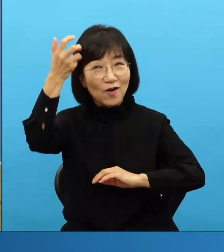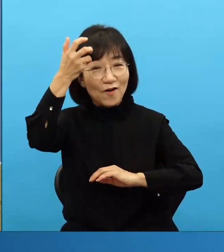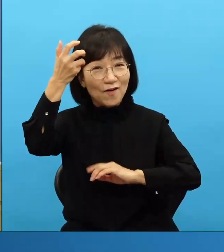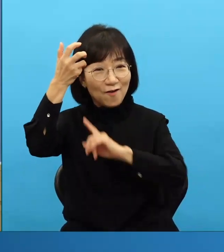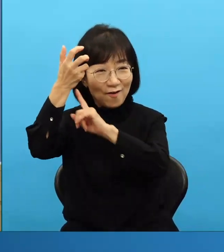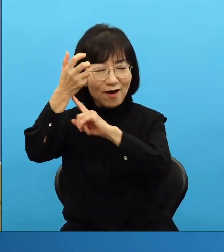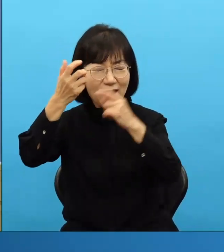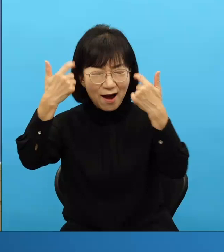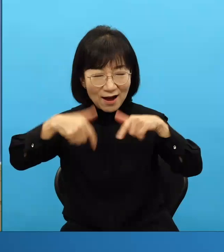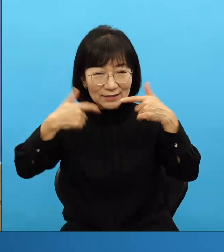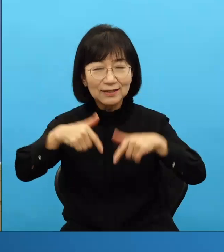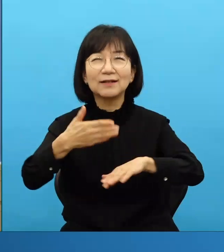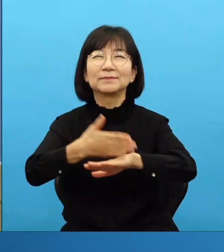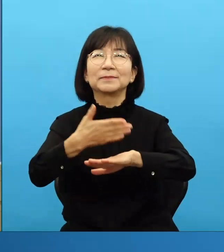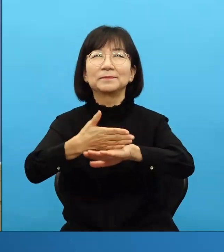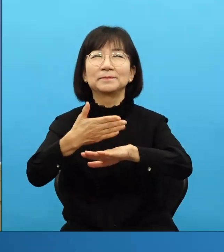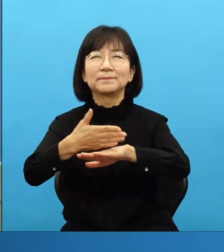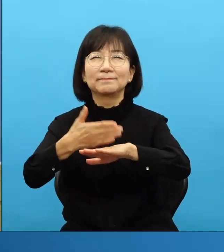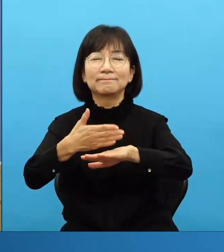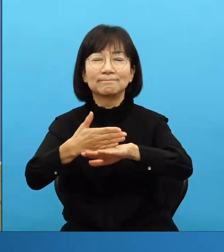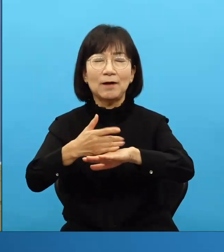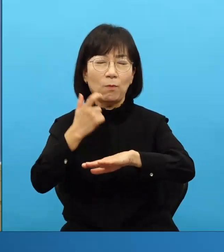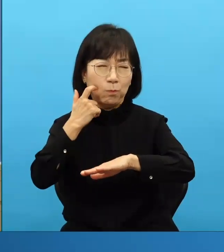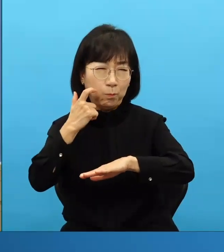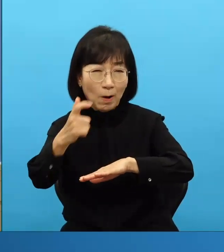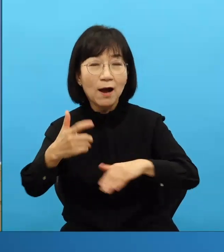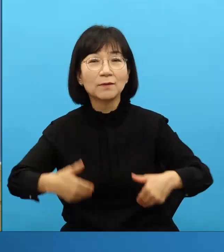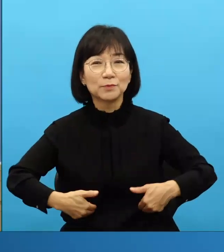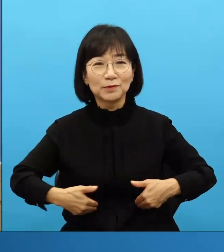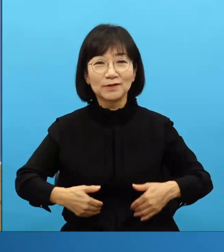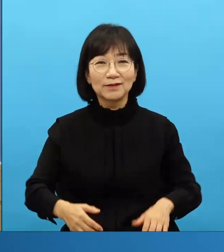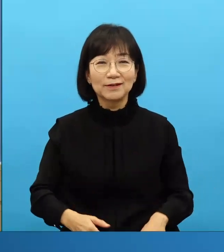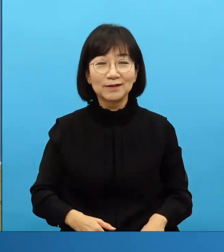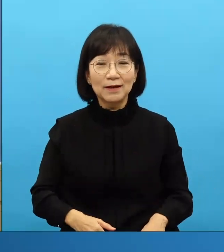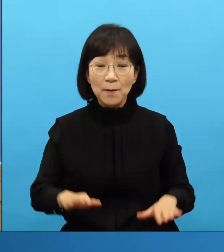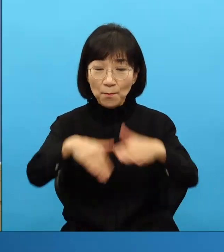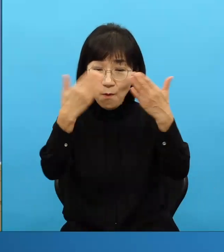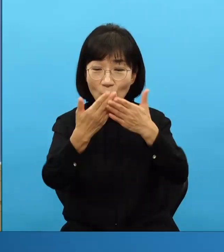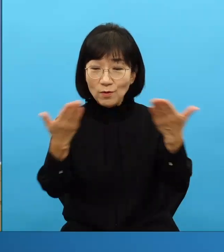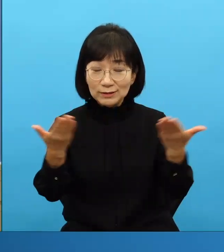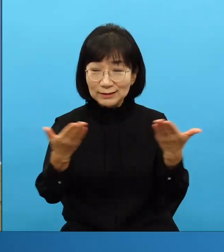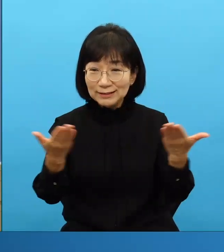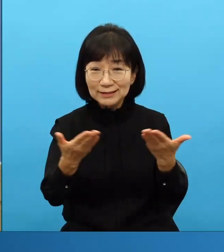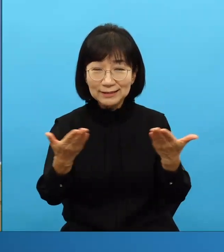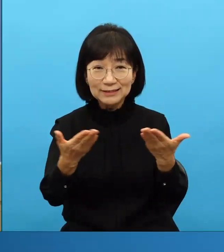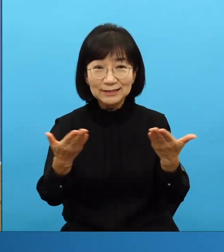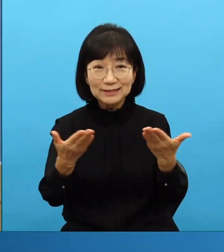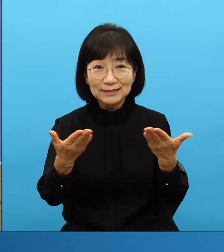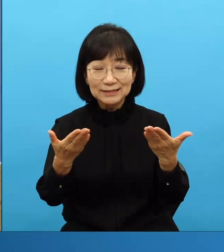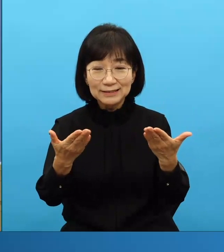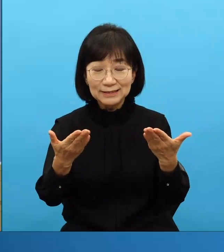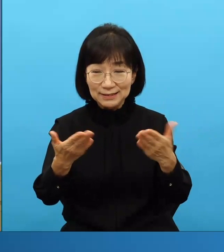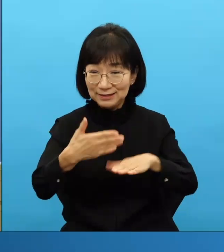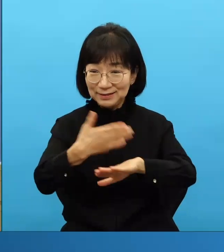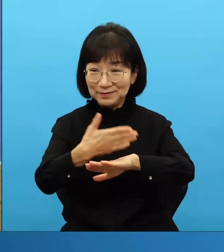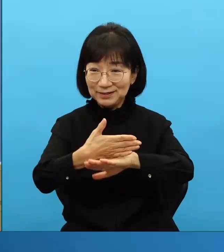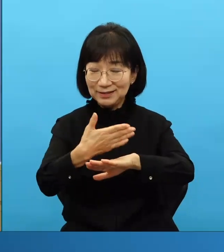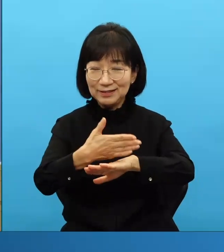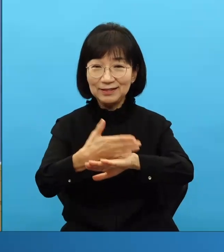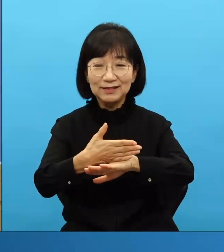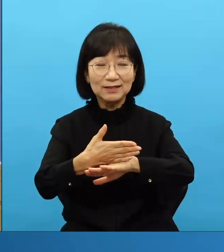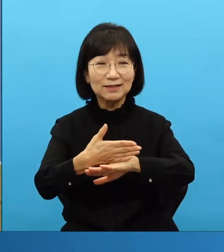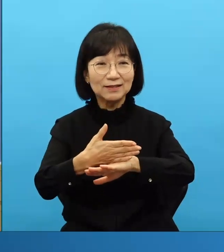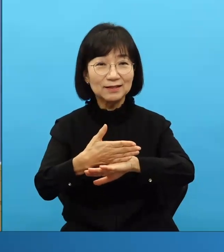status, the spiritual state, to give thanks to God in all 범사에 circumstances. 감사라는 말은요, 모든 일에 감사하라 그 말씀 아니겠어요? Now, giving thanks in